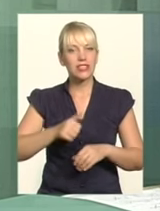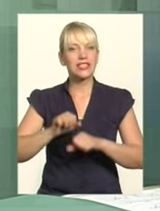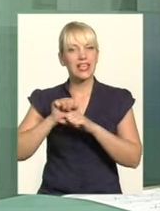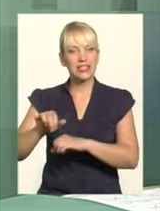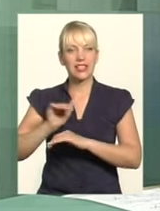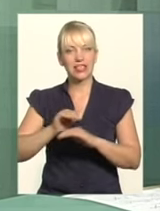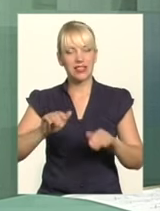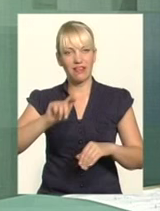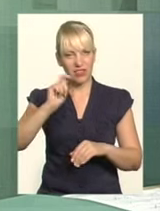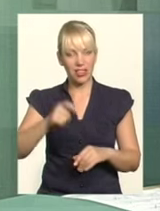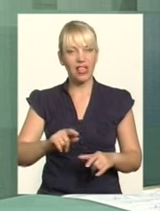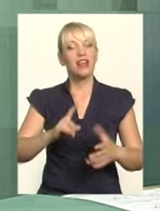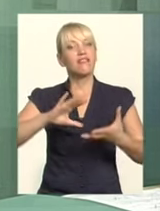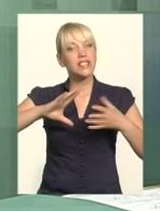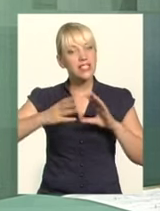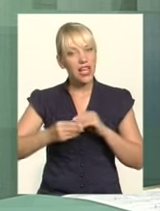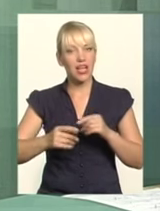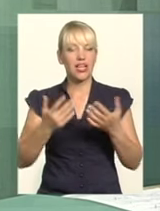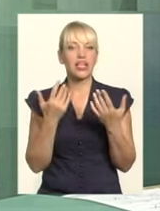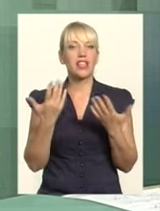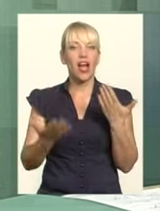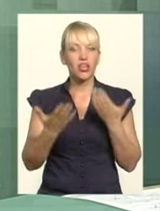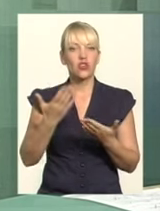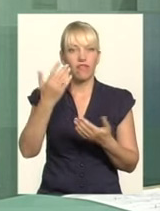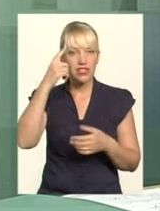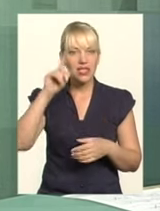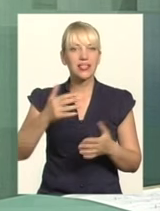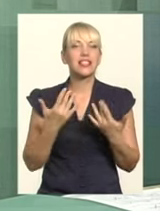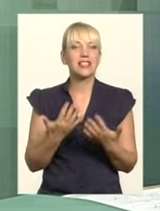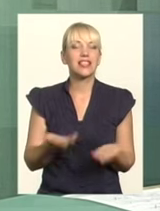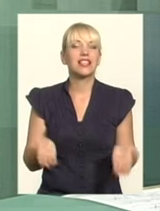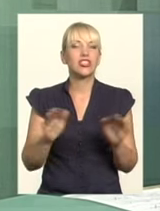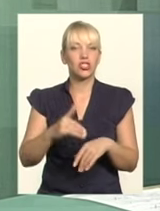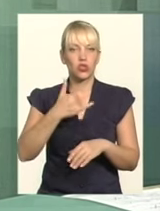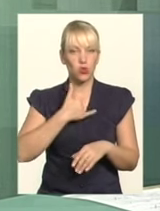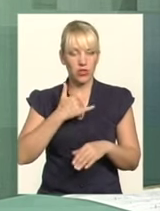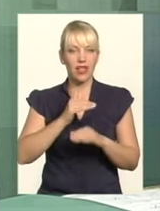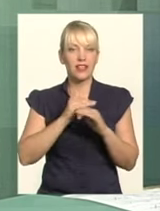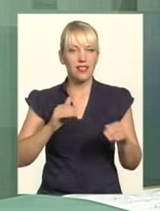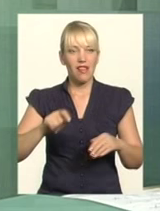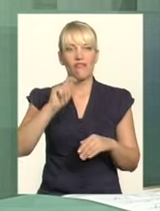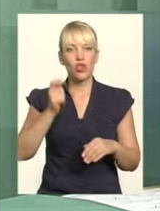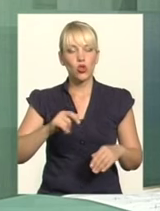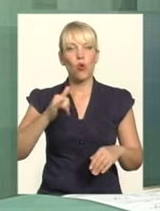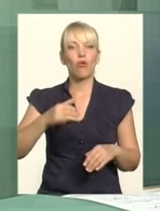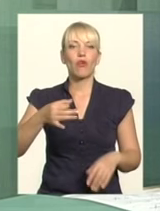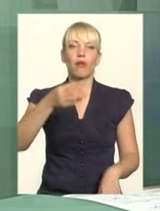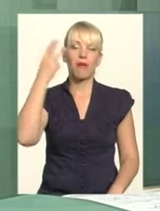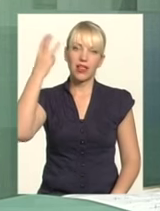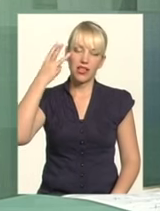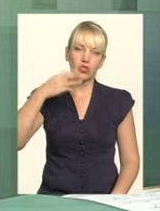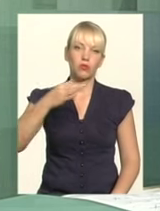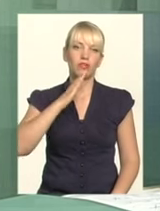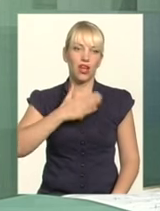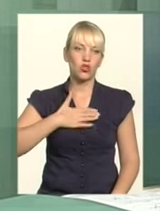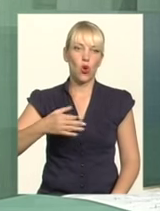І взагалі, якщо ви знаєте, скільки осталося цих дітей війни в нас у Хмельницькому і області. Дякую.